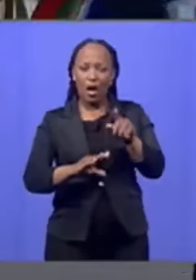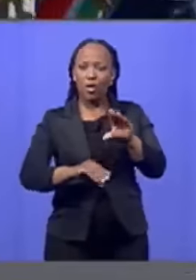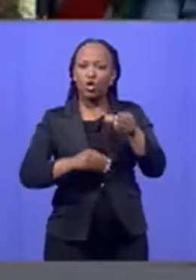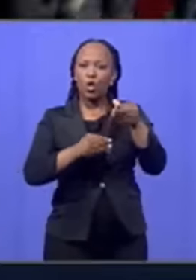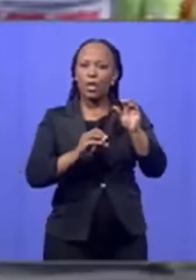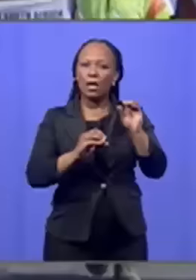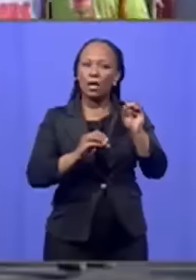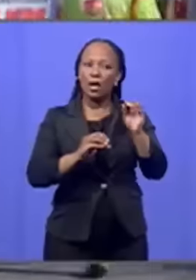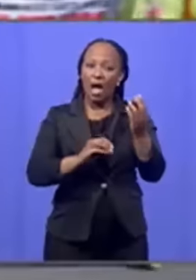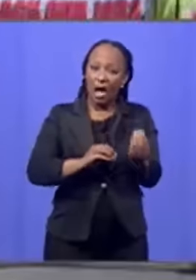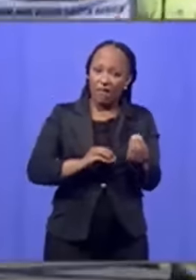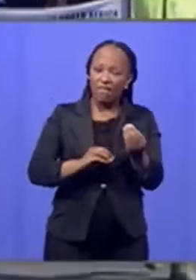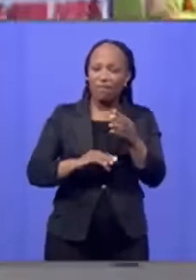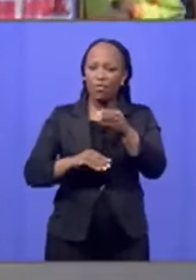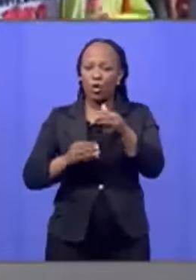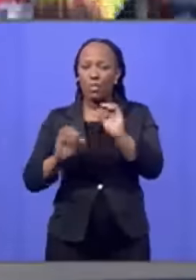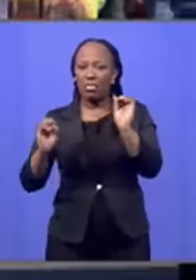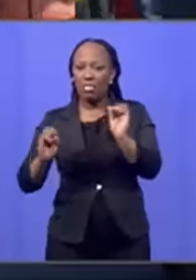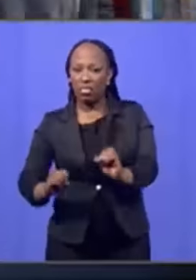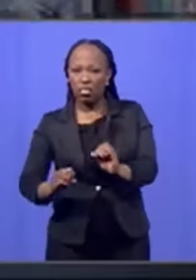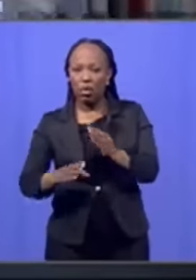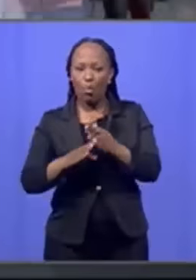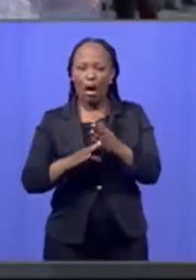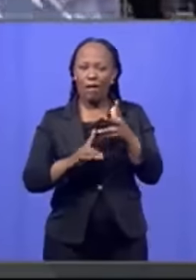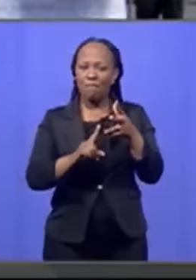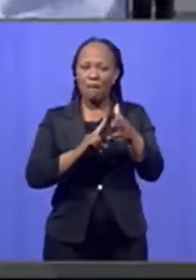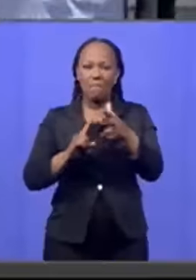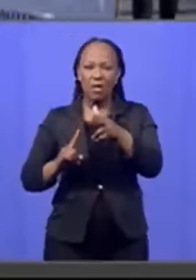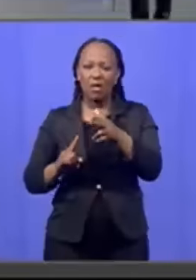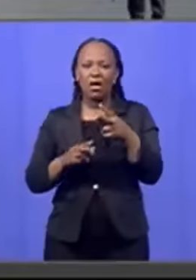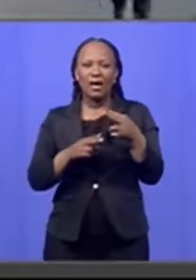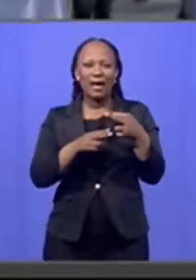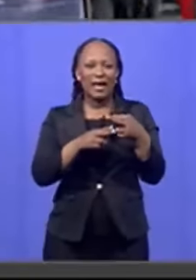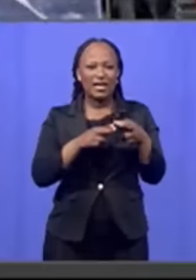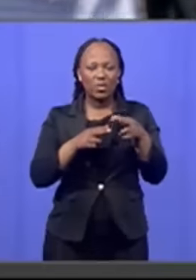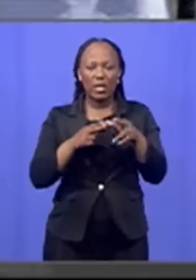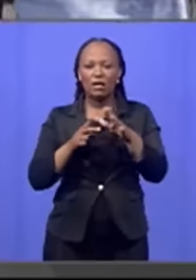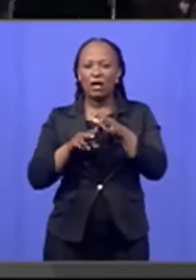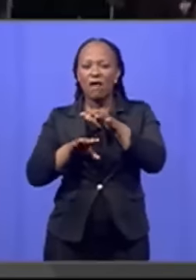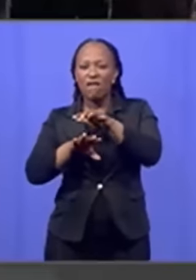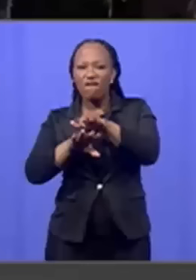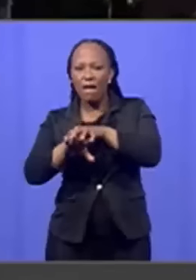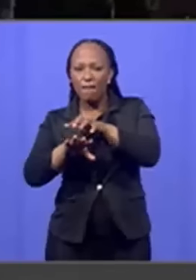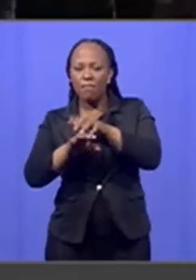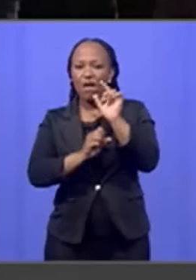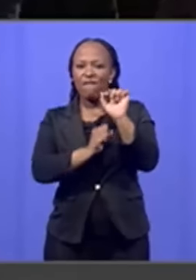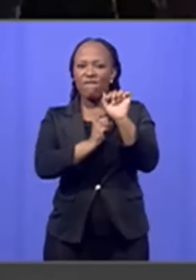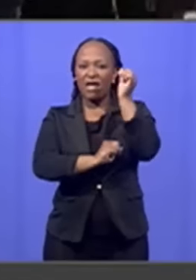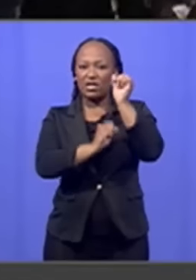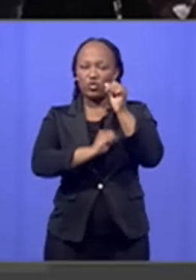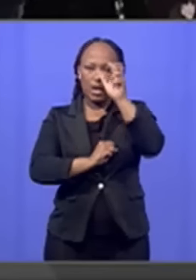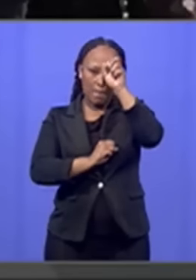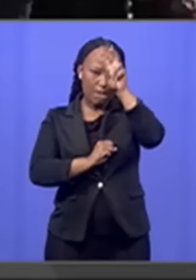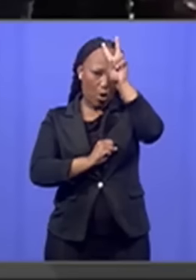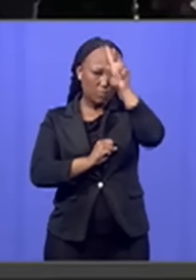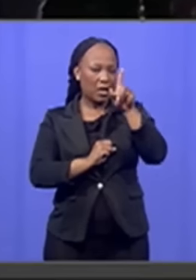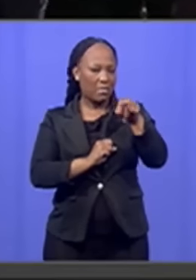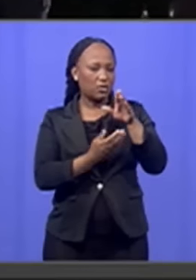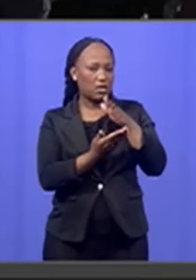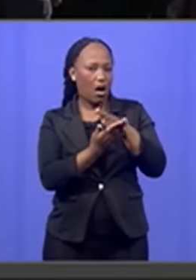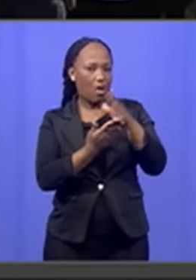hlokang ditokomane. O tlalewa ha melata ena e hirilwe di-restauranteng le difemeng tsa Boksburg. Athe ka lehlakoreng le leng